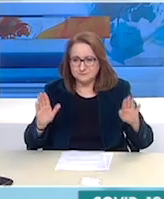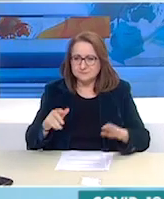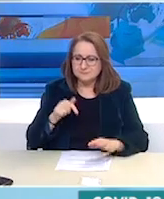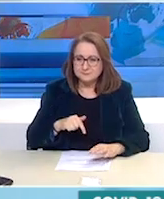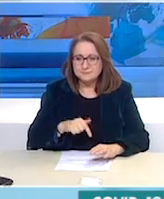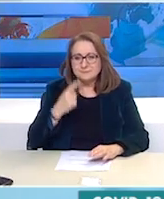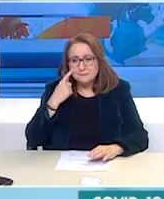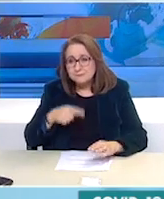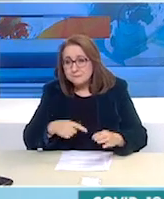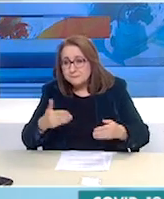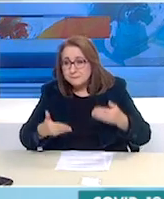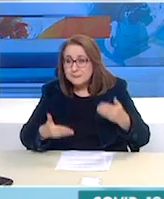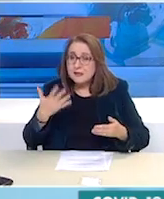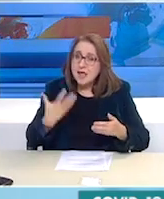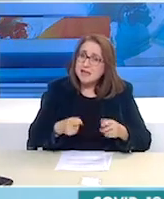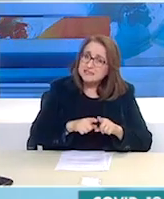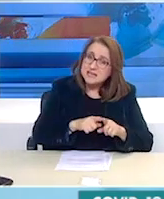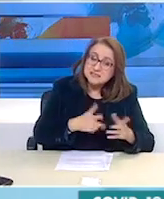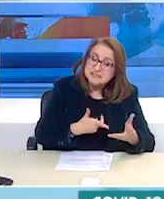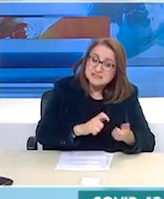και δεδομένα γονιδιακά, γενετικά.